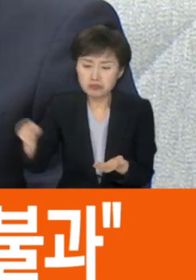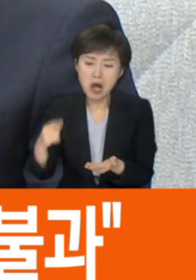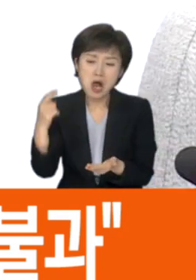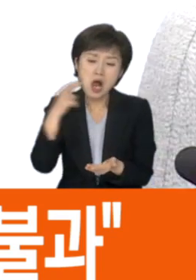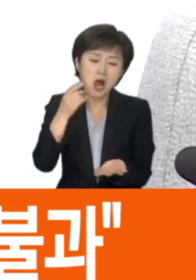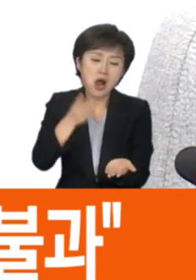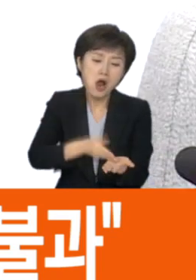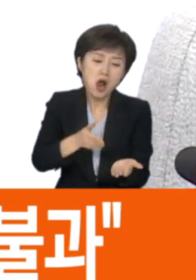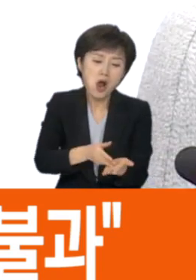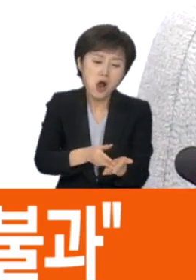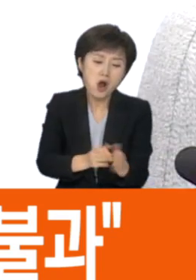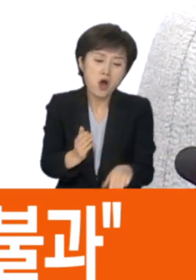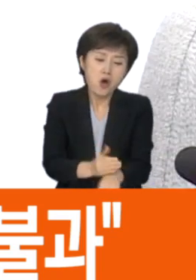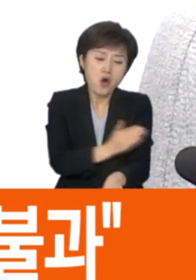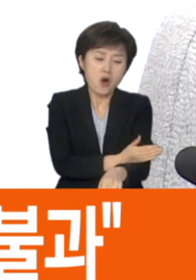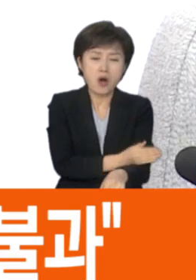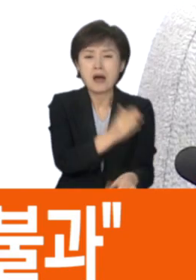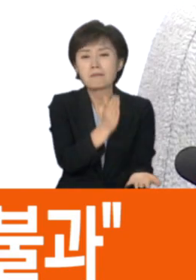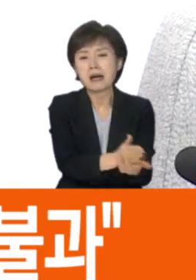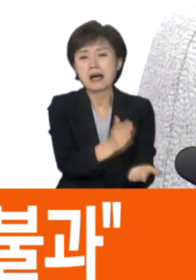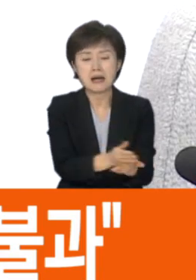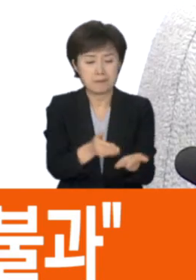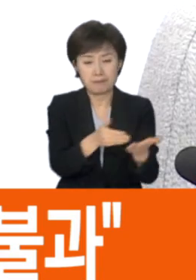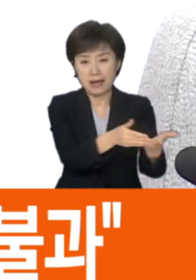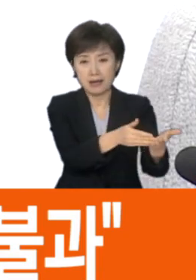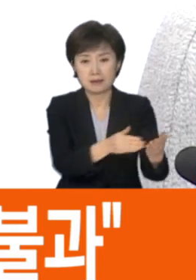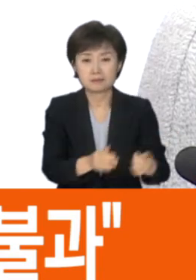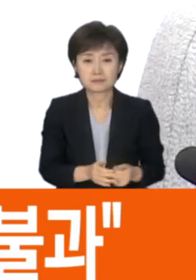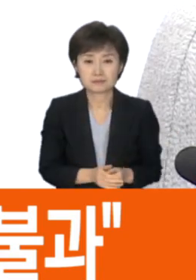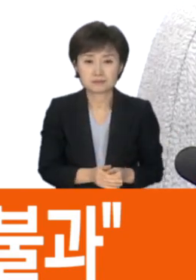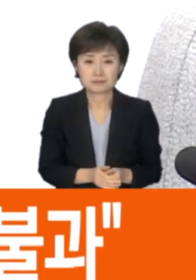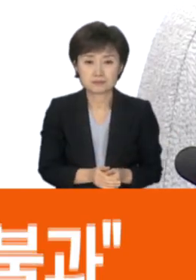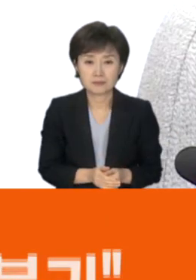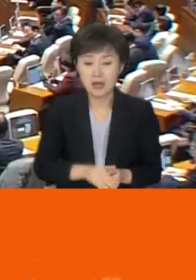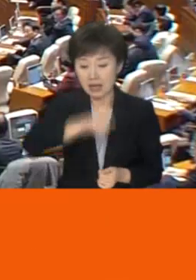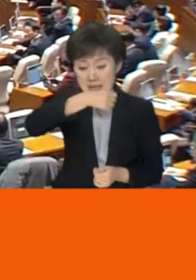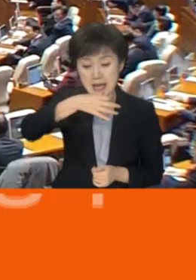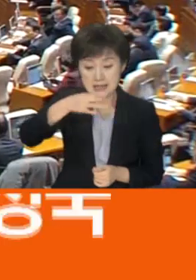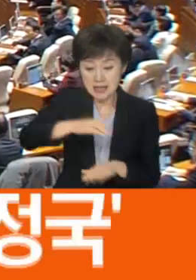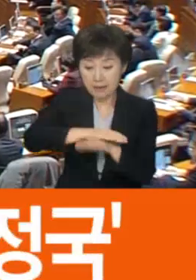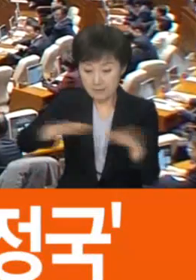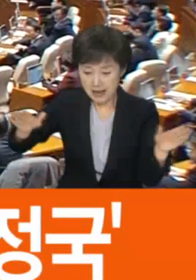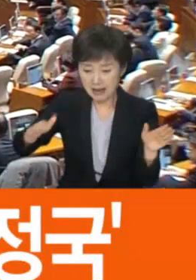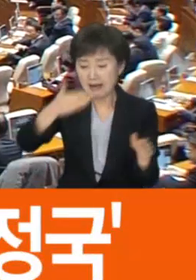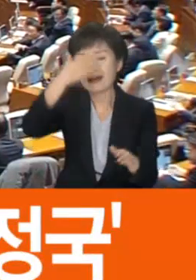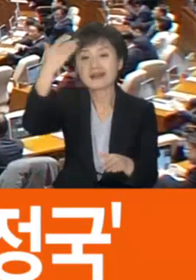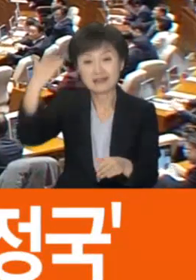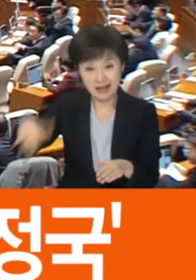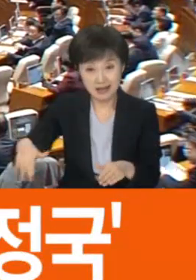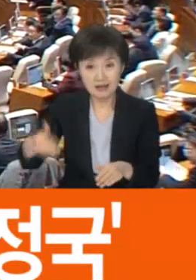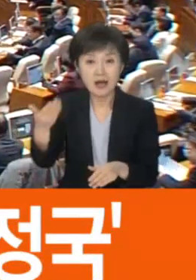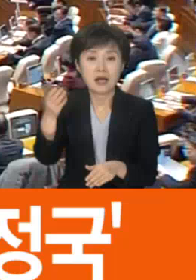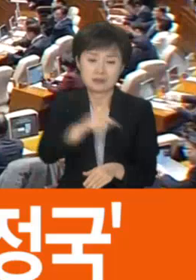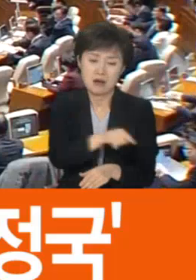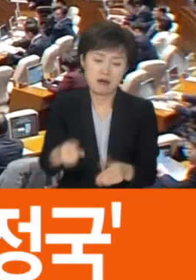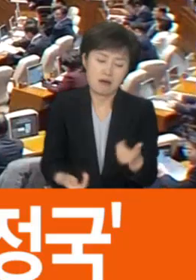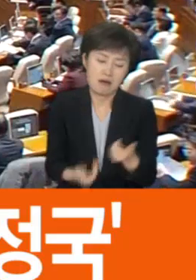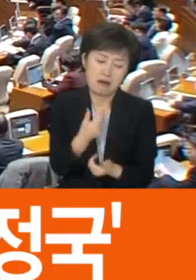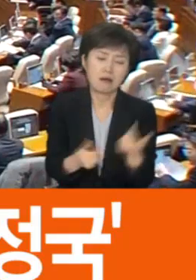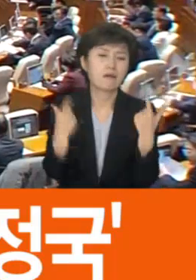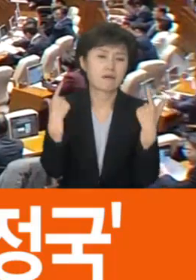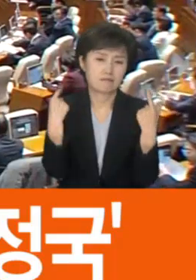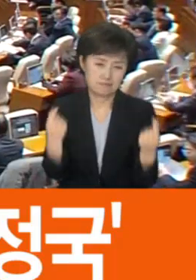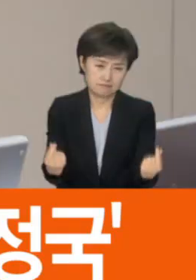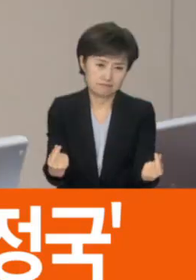뉴스를 양산하기 위한 총선 기획용이다 주장했습니다. 예산 처리 고비는 넘겼지만 연말까지도 전운이 감도는